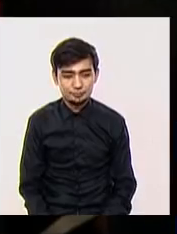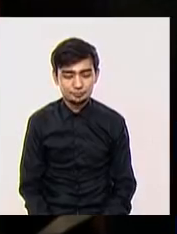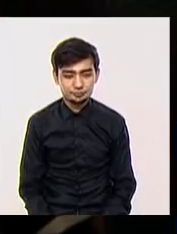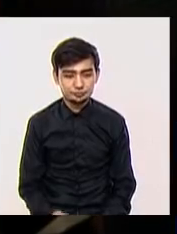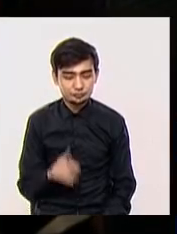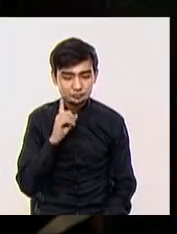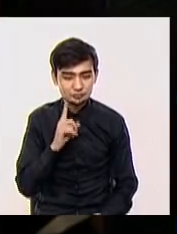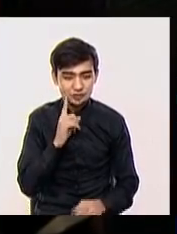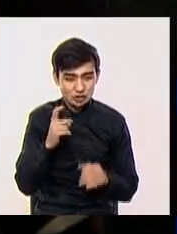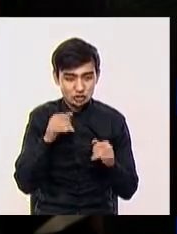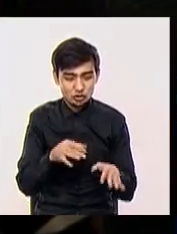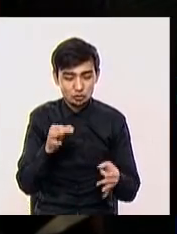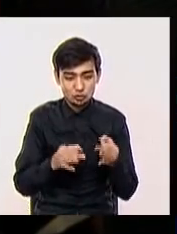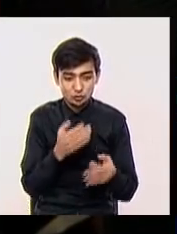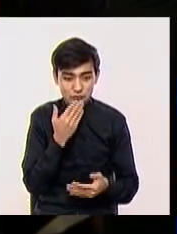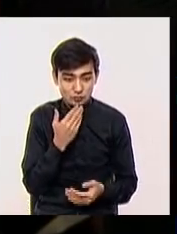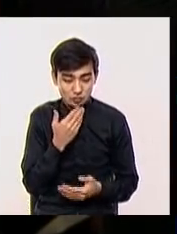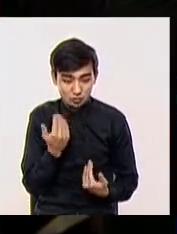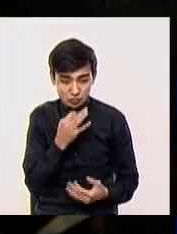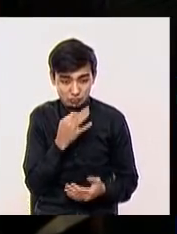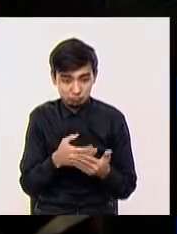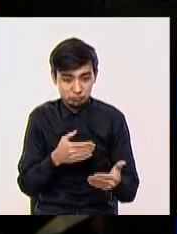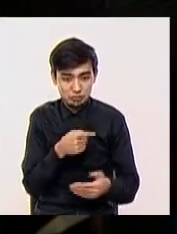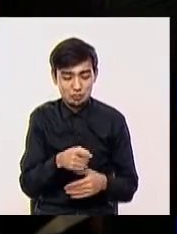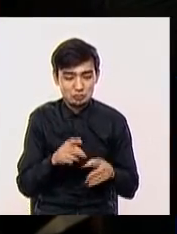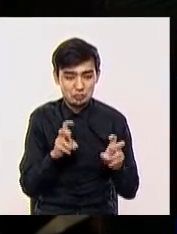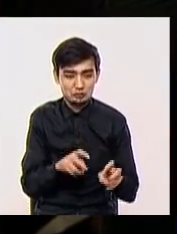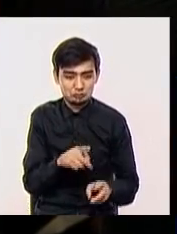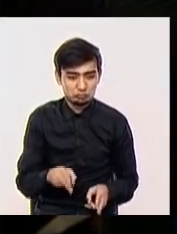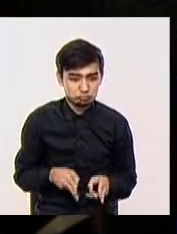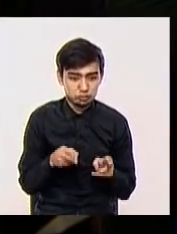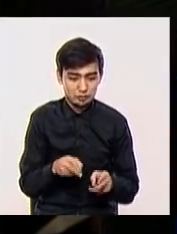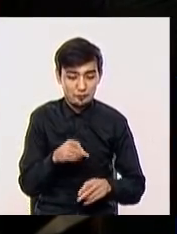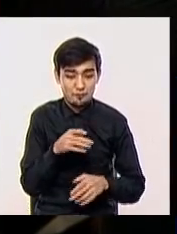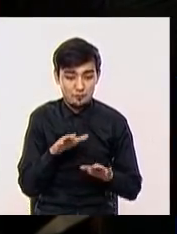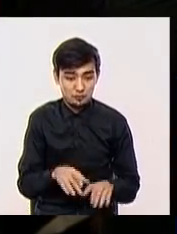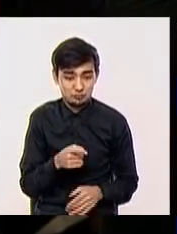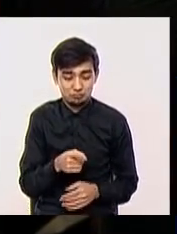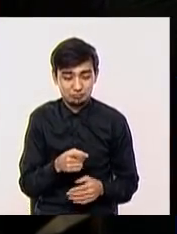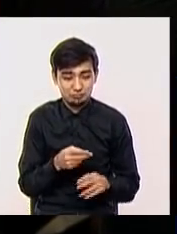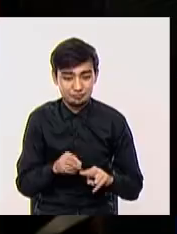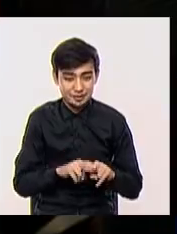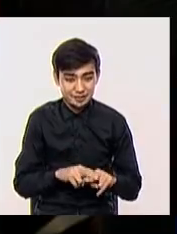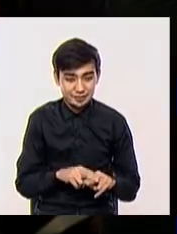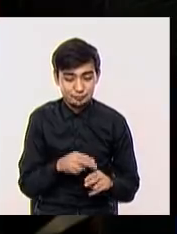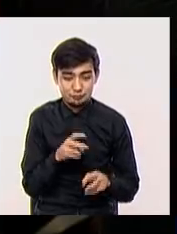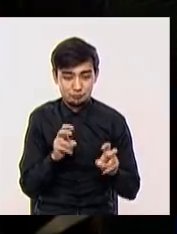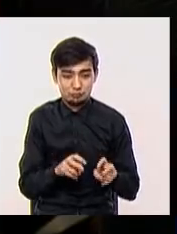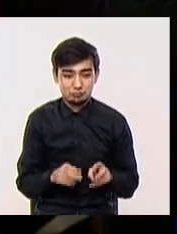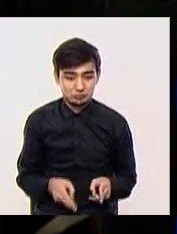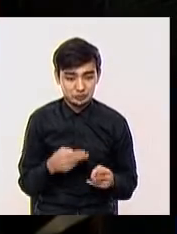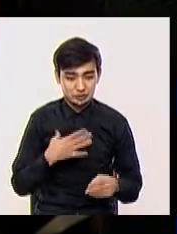Пока не вынесли решение суда, его как назвали террористом. Вот насчет этого мы сейчас уже